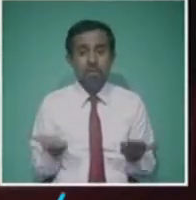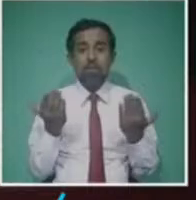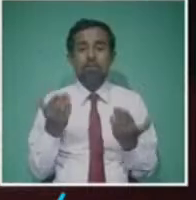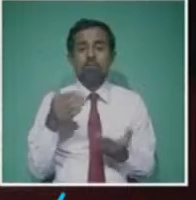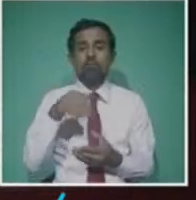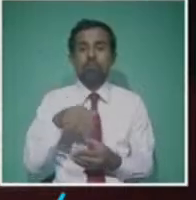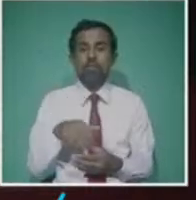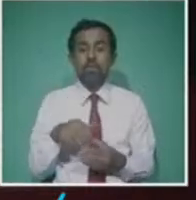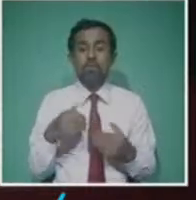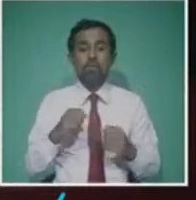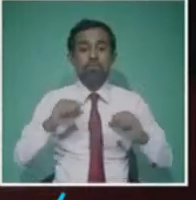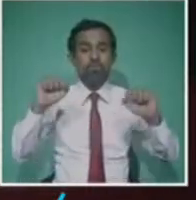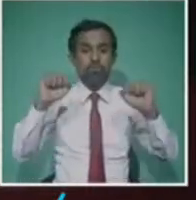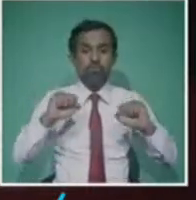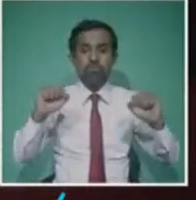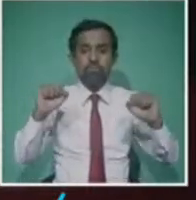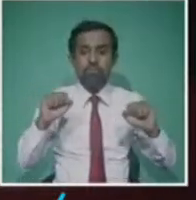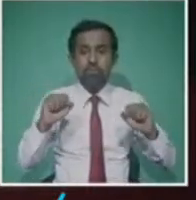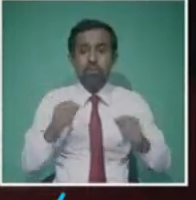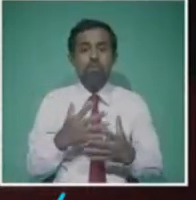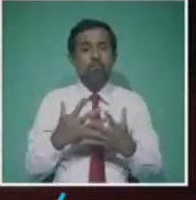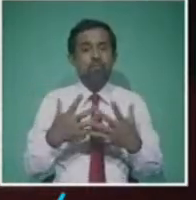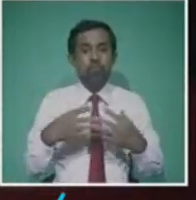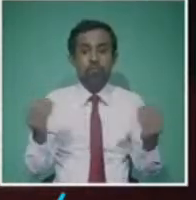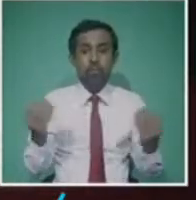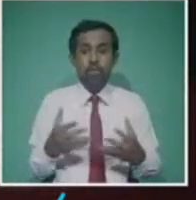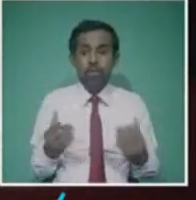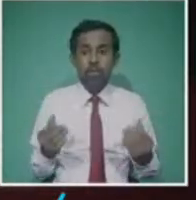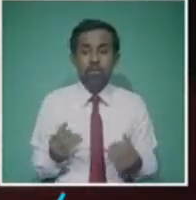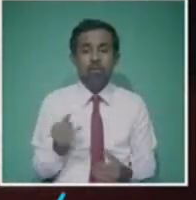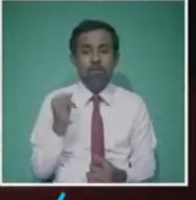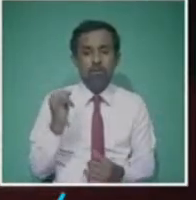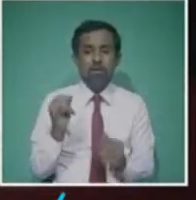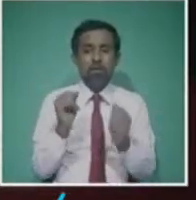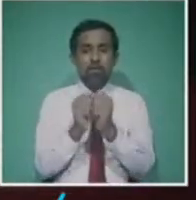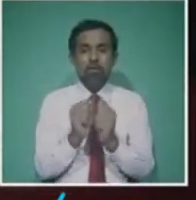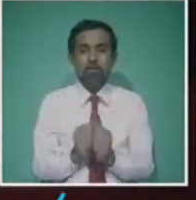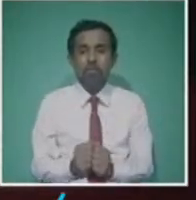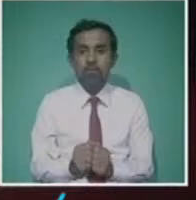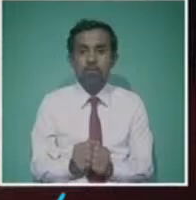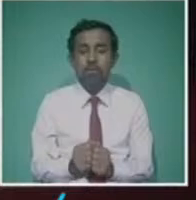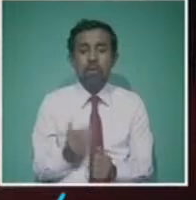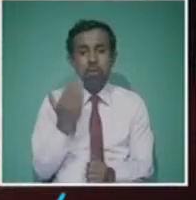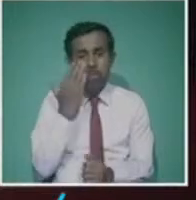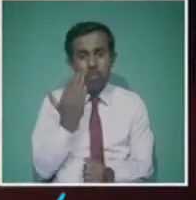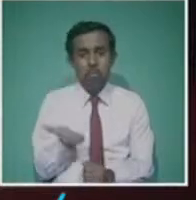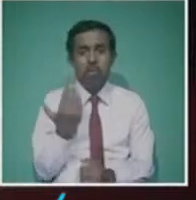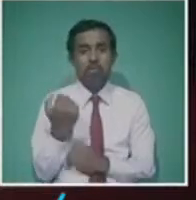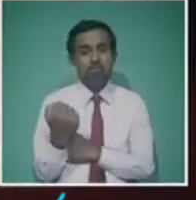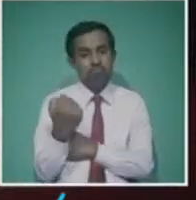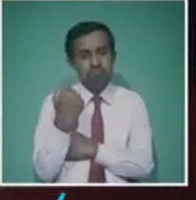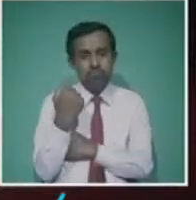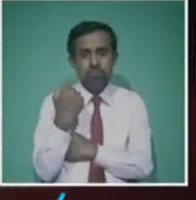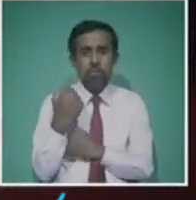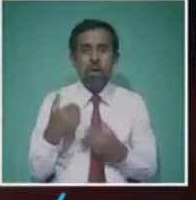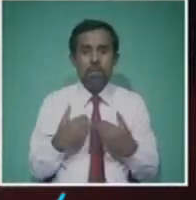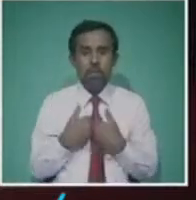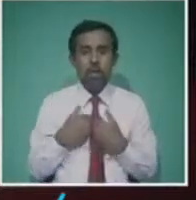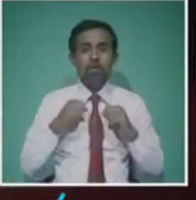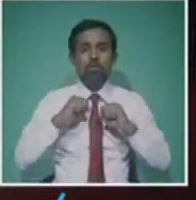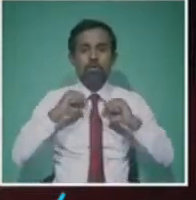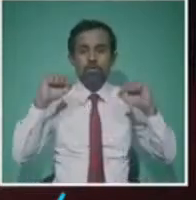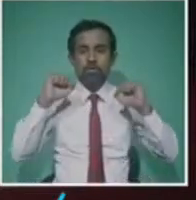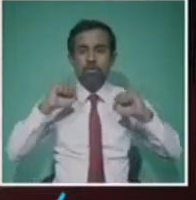හරහා අරගලය මර්ධනය කිරීමට ගෙනියන දූෂිත ක්‍රියාමාර්ගයට මුහුණ දෙන්න පුළුවන් ශක්තියක් අපට මේ